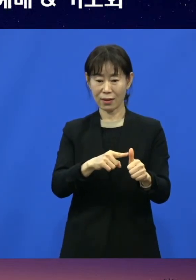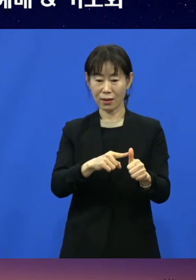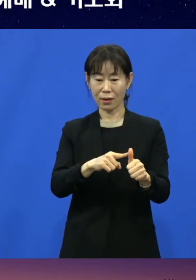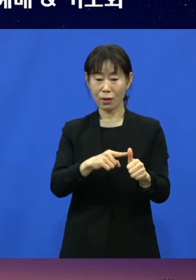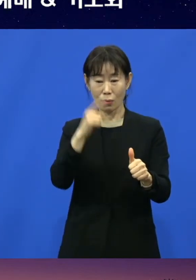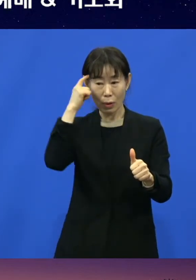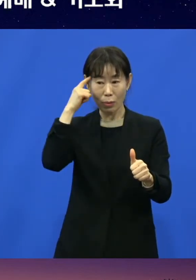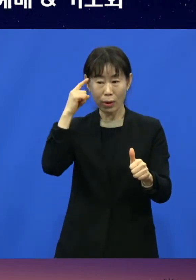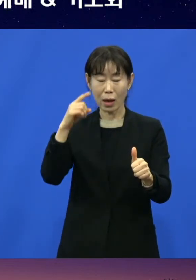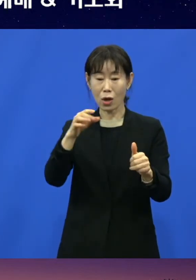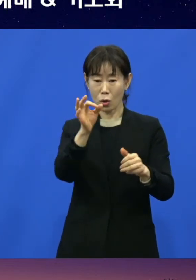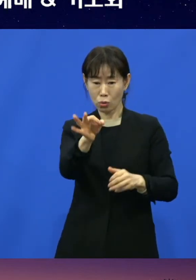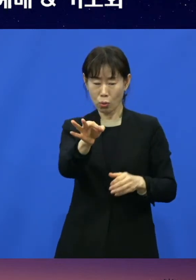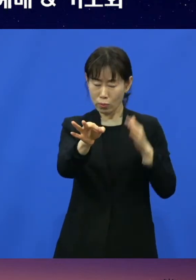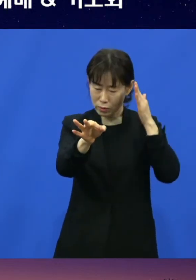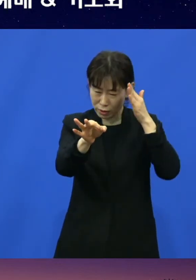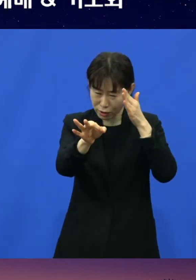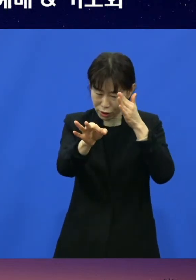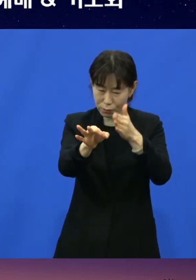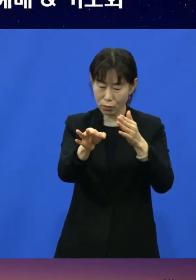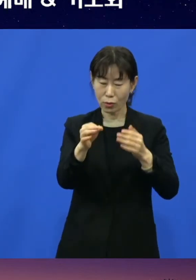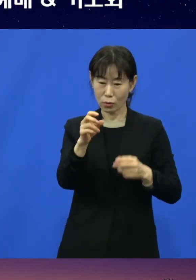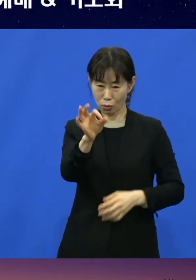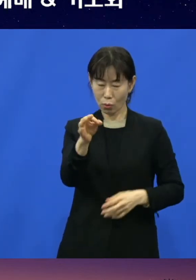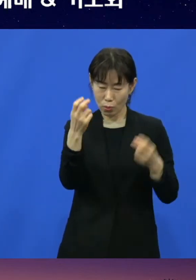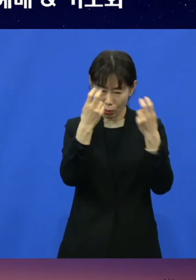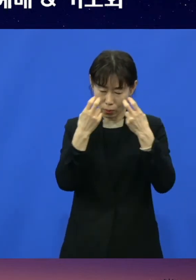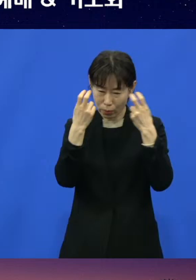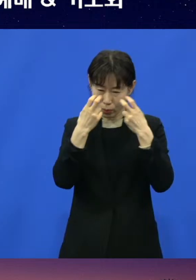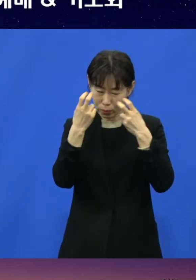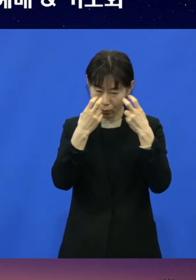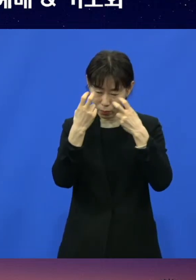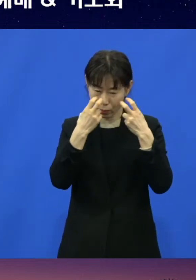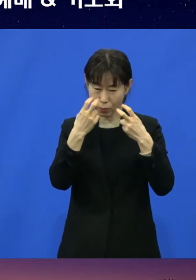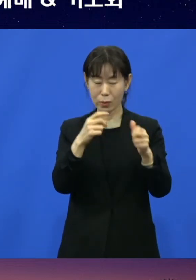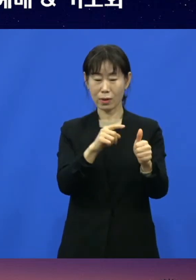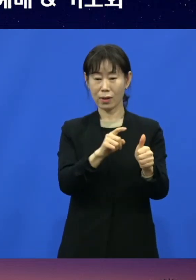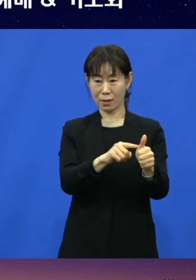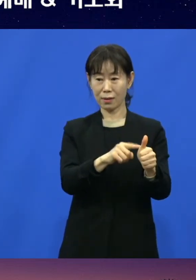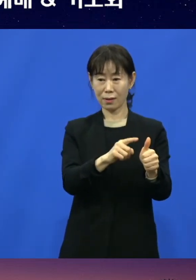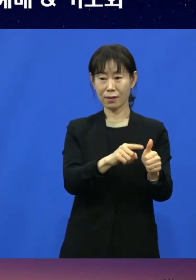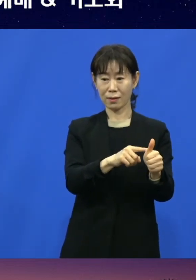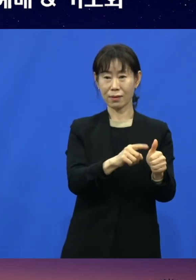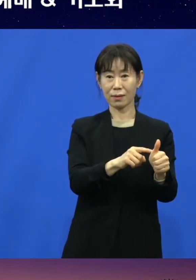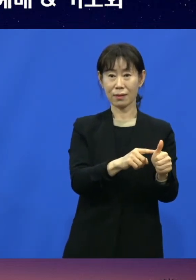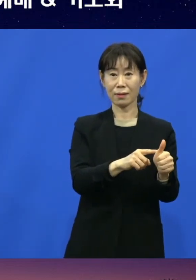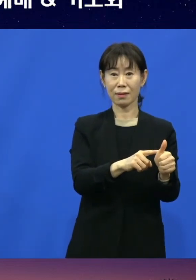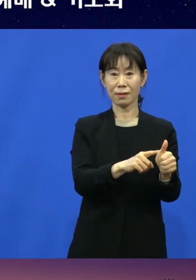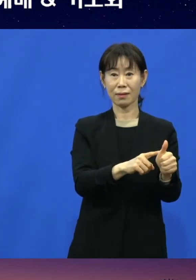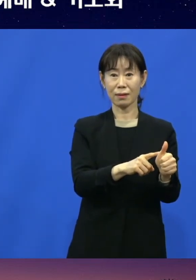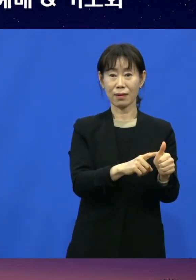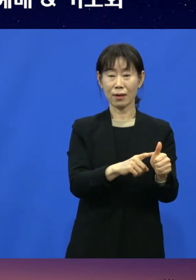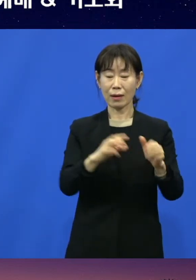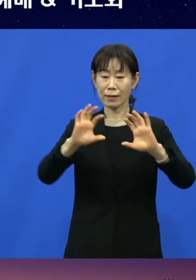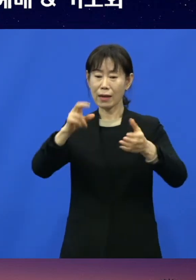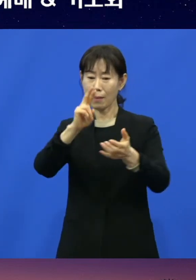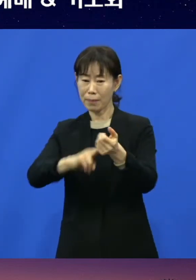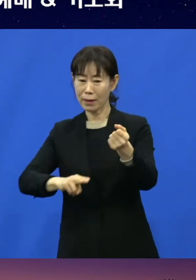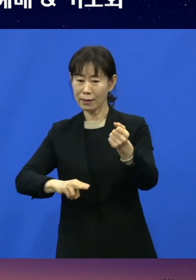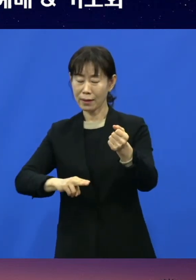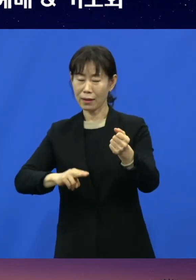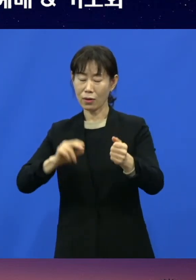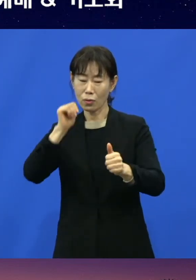살겠다는 사람이에요. 매국노 소리를 들으면서도 돈을 이렇게 쌓기 위해서 자신의 모든 것을 투자한